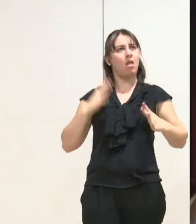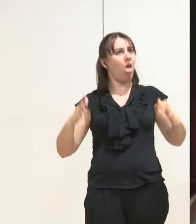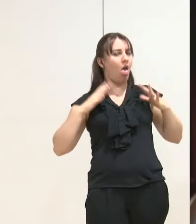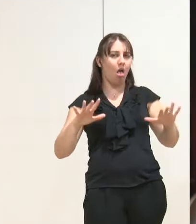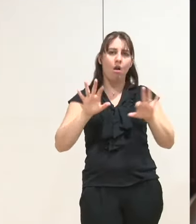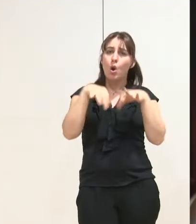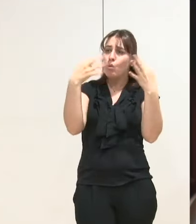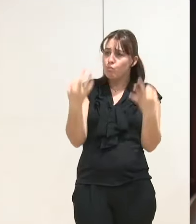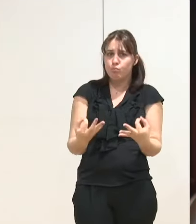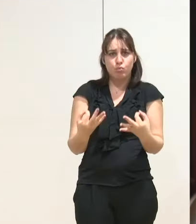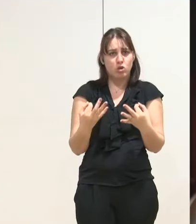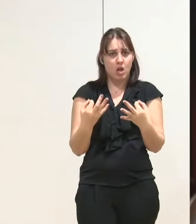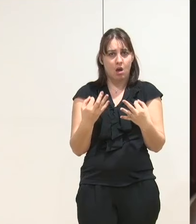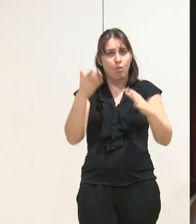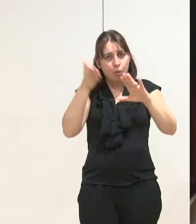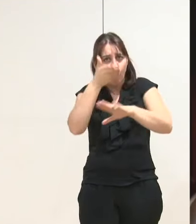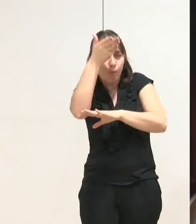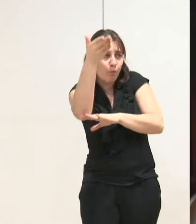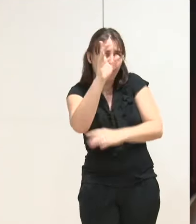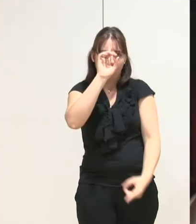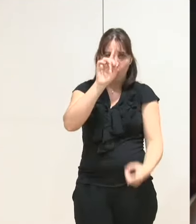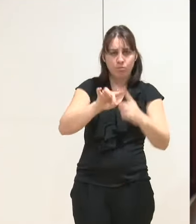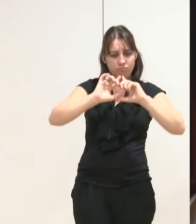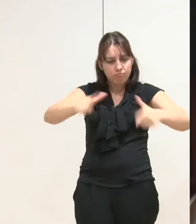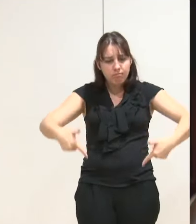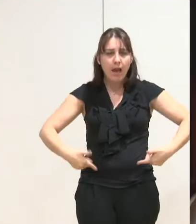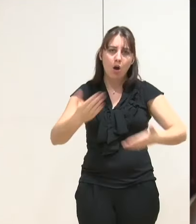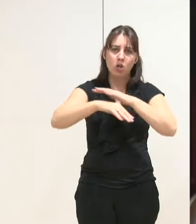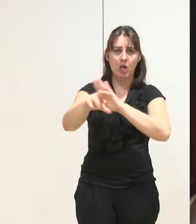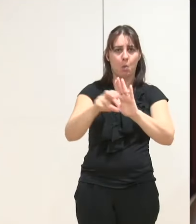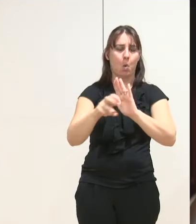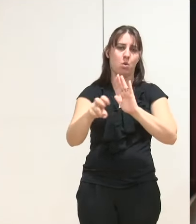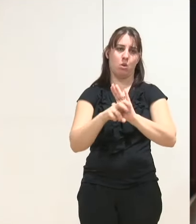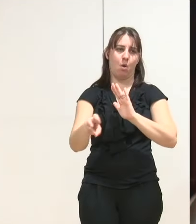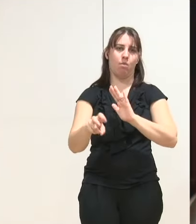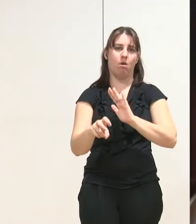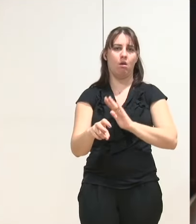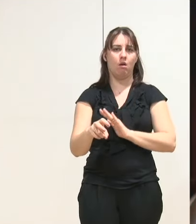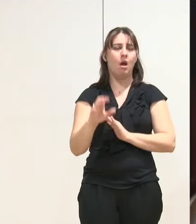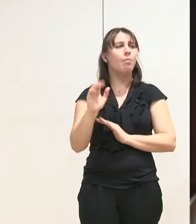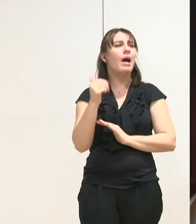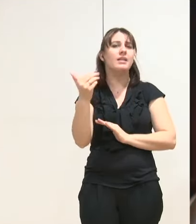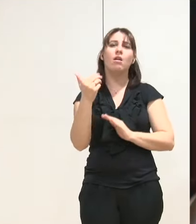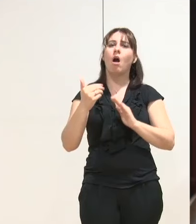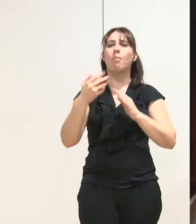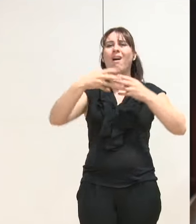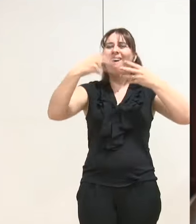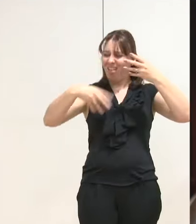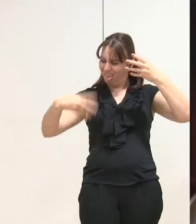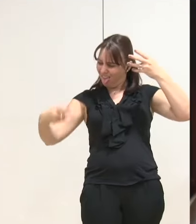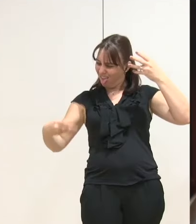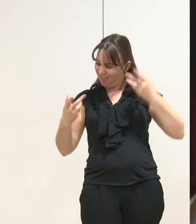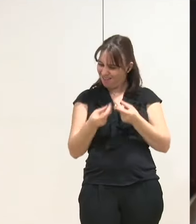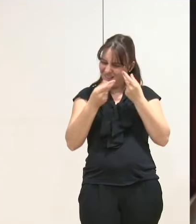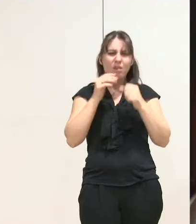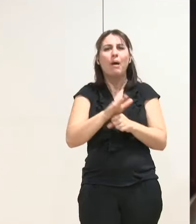budgétaires que vous opérez à l'avenir pour les écoles grenobloise il ne suffit pas d'affirmer des grandes pétitions de principe comme vous venez de le faire ou de